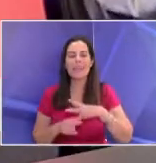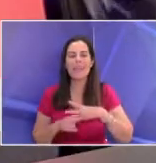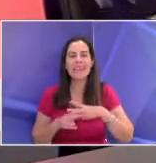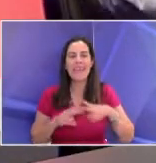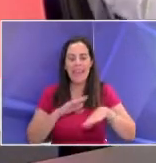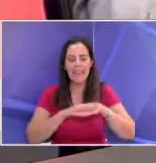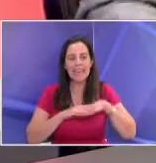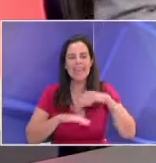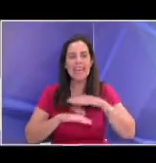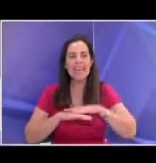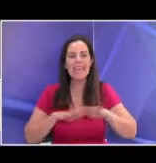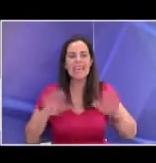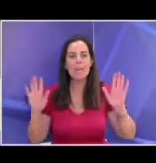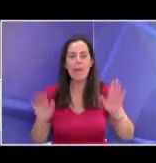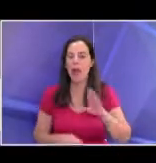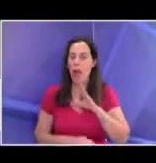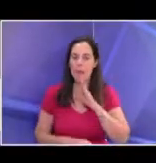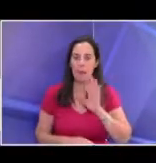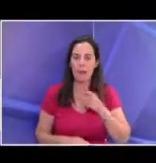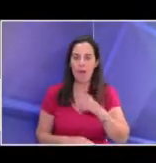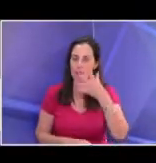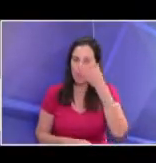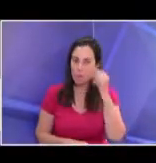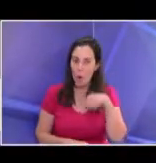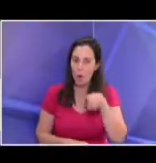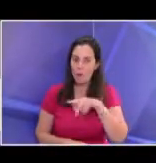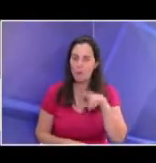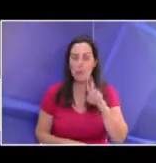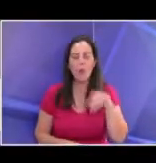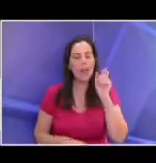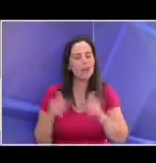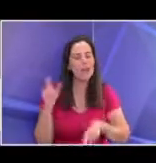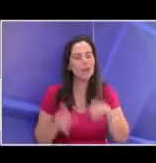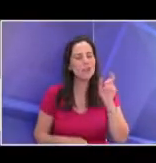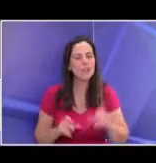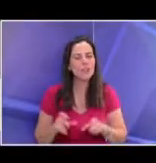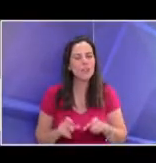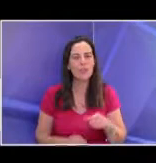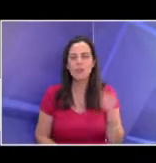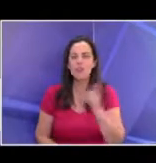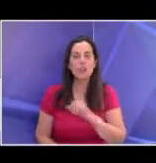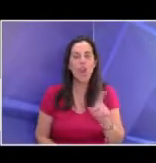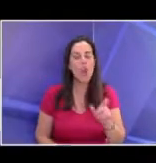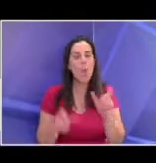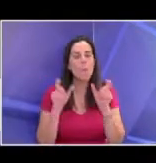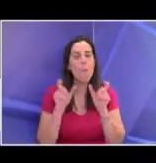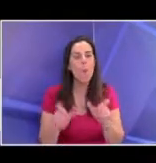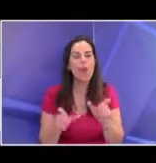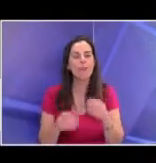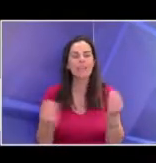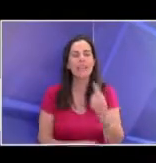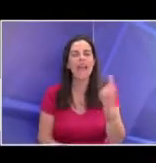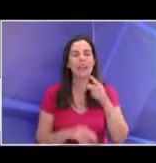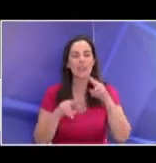מובן מאליו. אבל הבעיה היא שלם מהאוכלוסייה שלא מוגן. זה בדיוק העניין. וזה הכלי